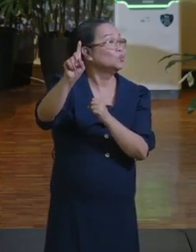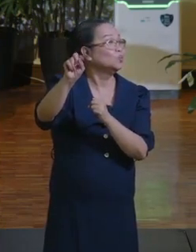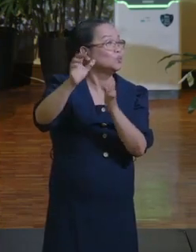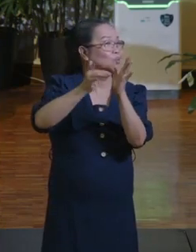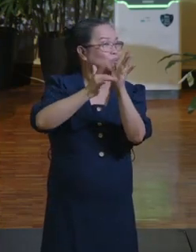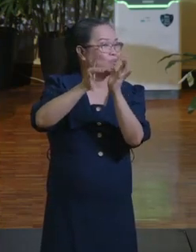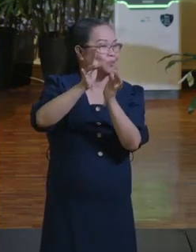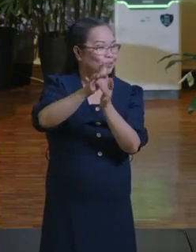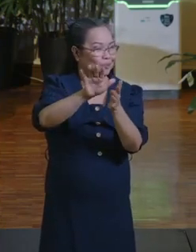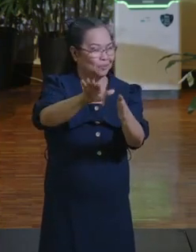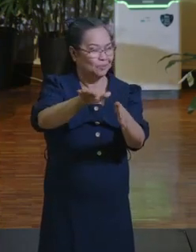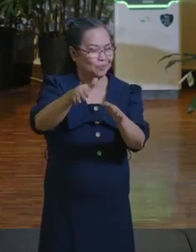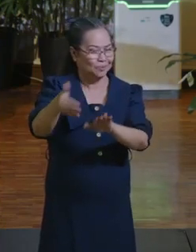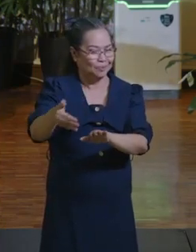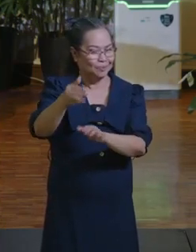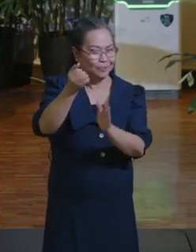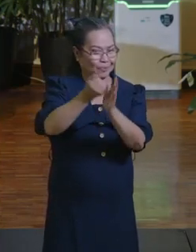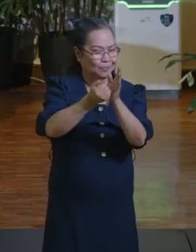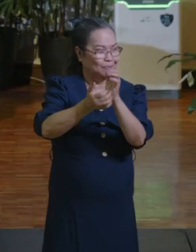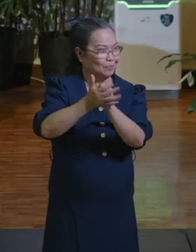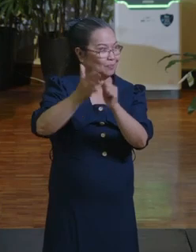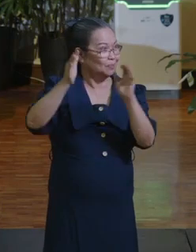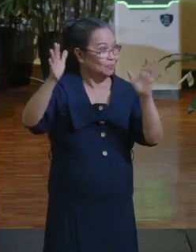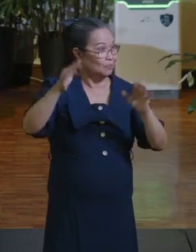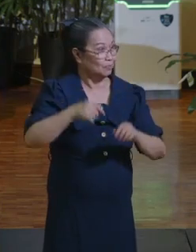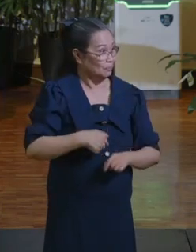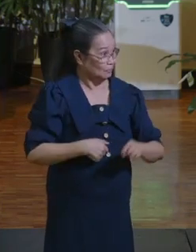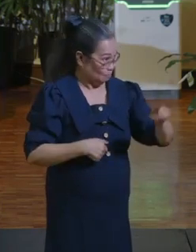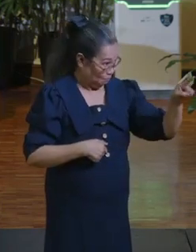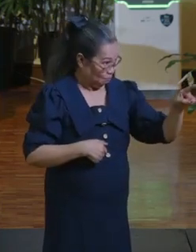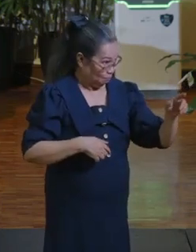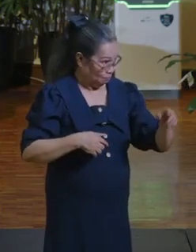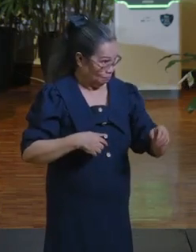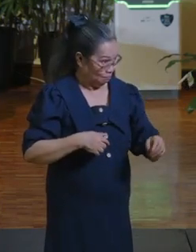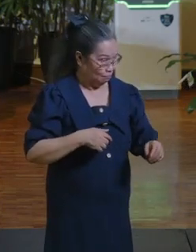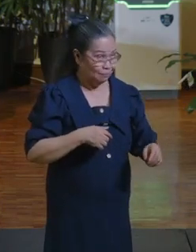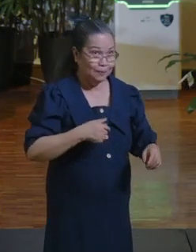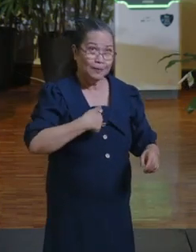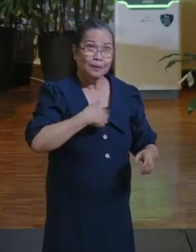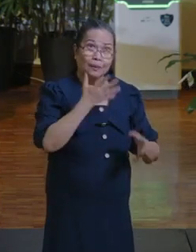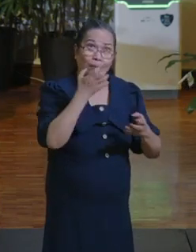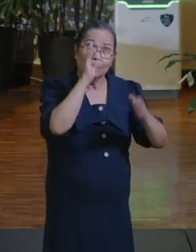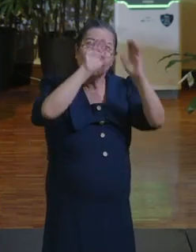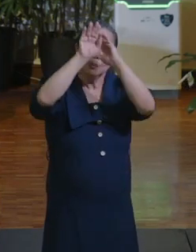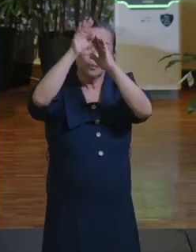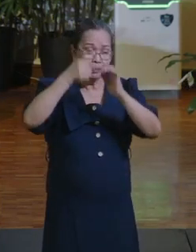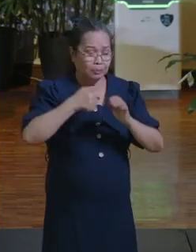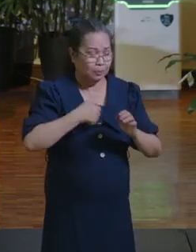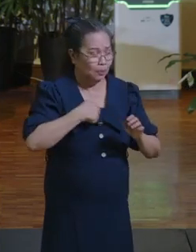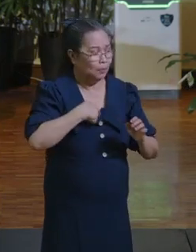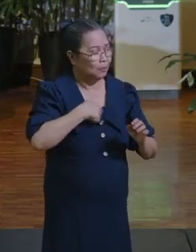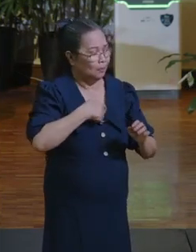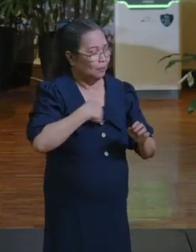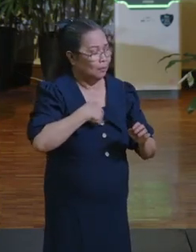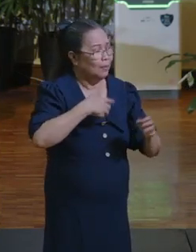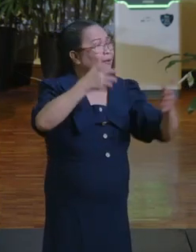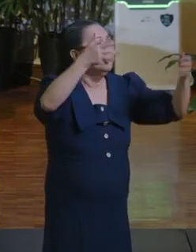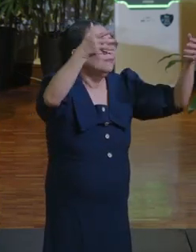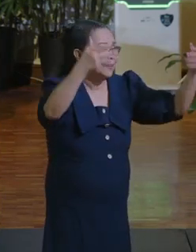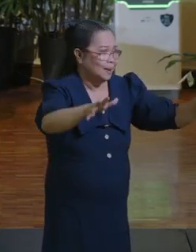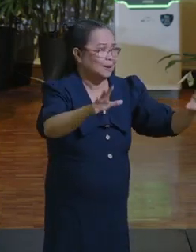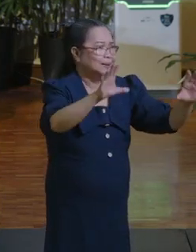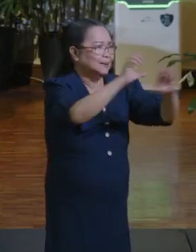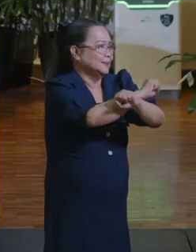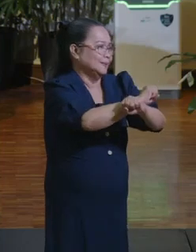atin. Akala natin meron tayong kailangan gawin para tayo tanggapin ng Panginoon. Ginawa na po lahat ni